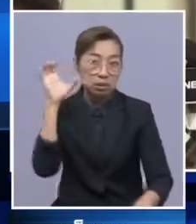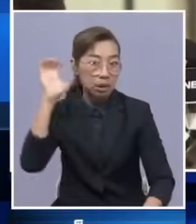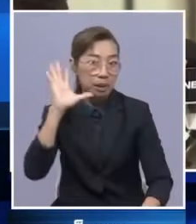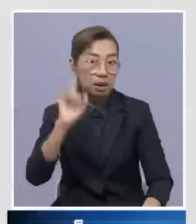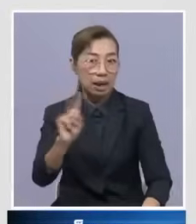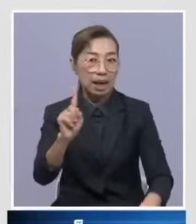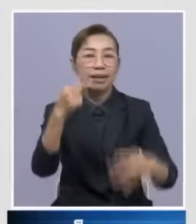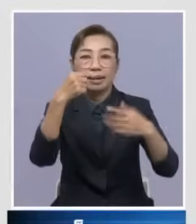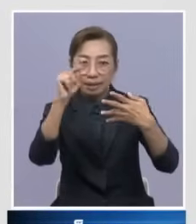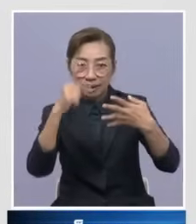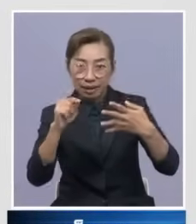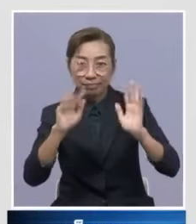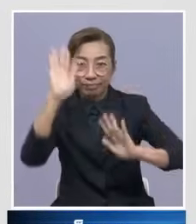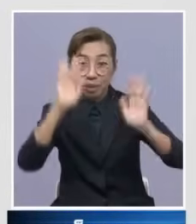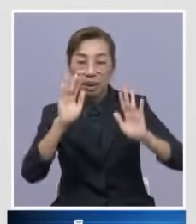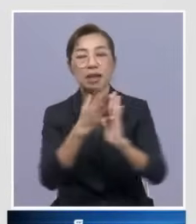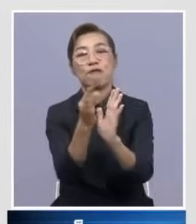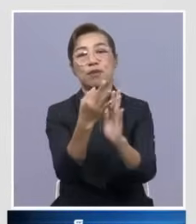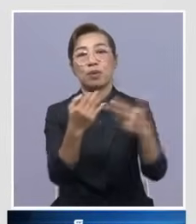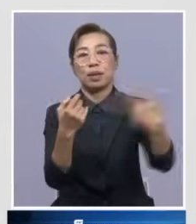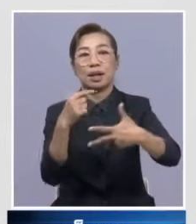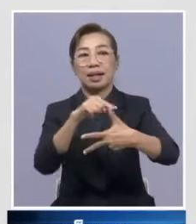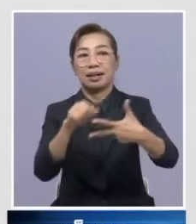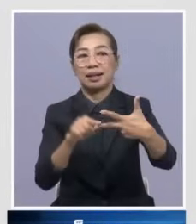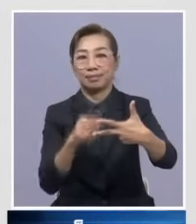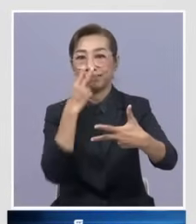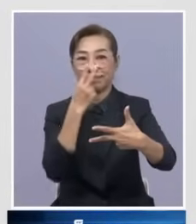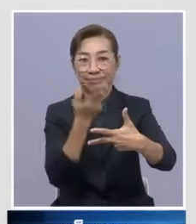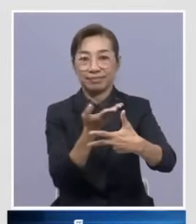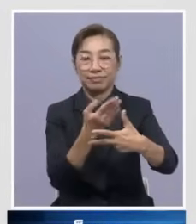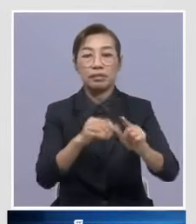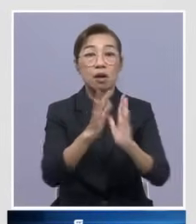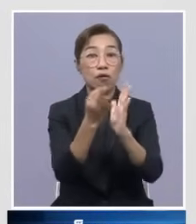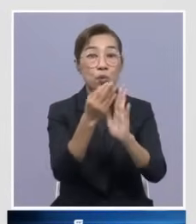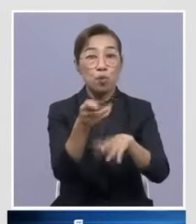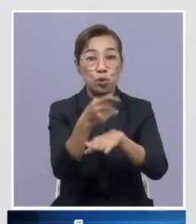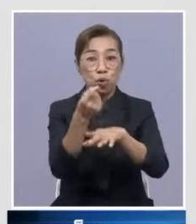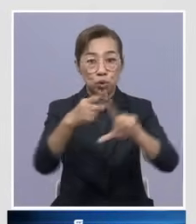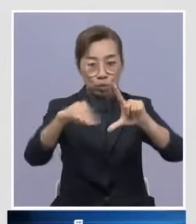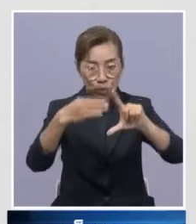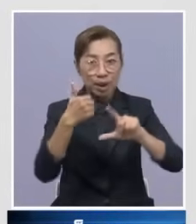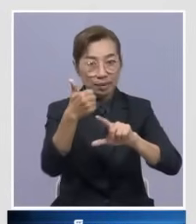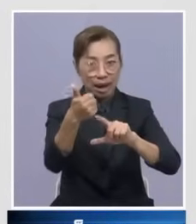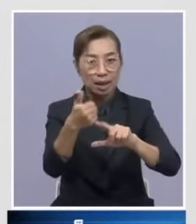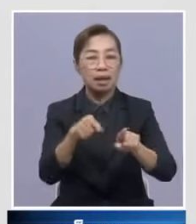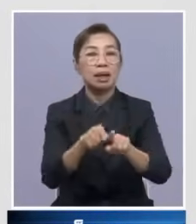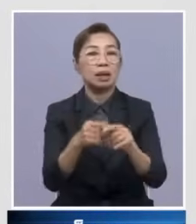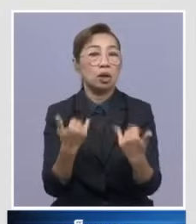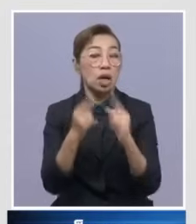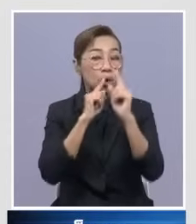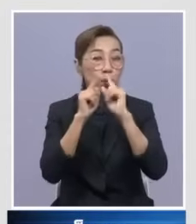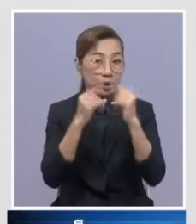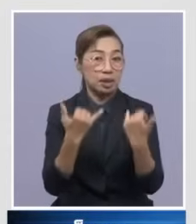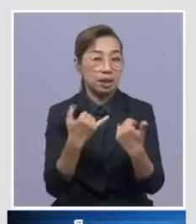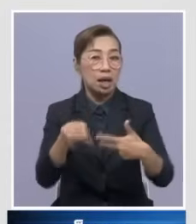ราให้คุณผู้ชมตอบคำถามได้ใน Facebook ใช่ค่ะนี่อันนี้คอมเมนต์กันเข้ามาได้ใน Facebook Live นะคะในช่วงเก็บตกหลังไมค์ที่พูดคุยกันเนี่